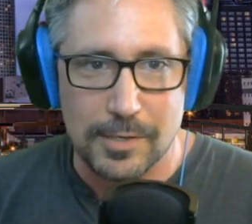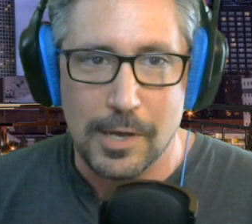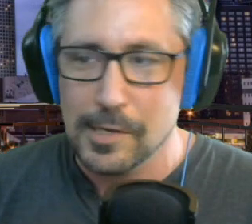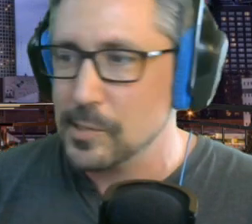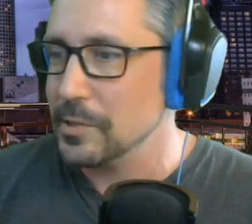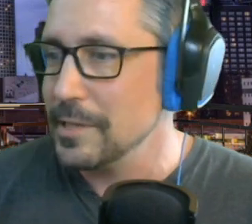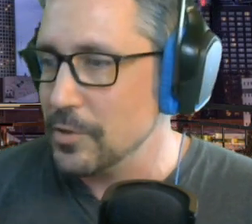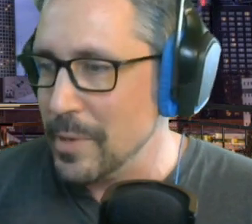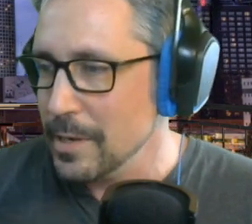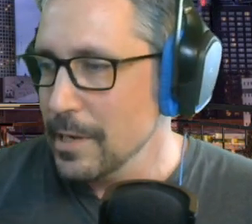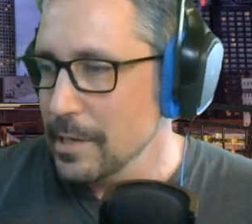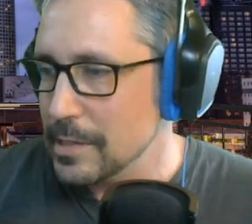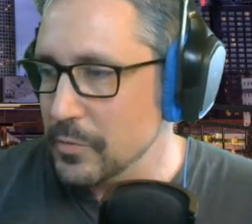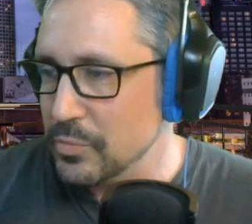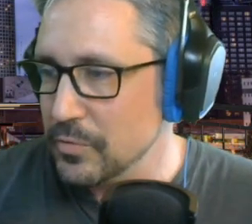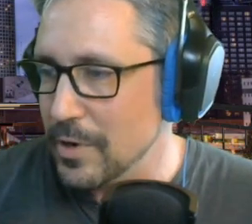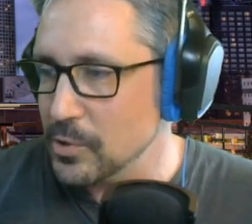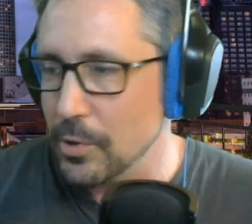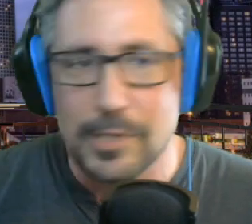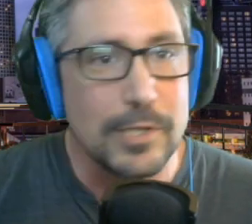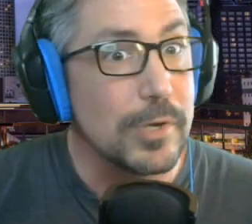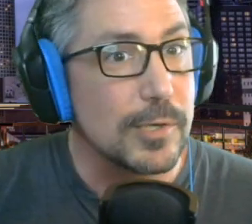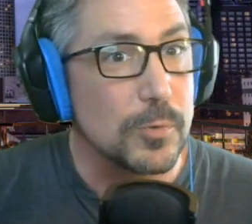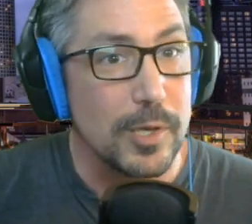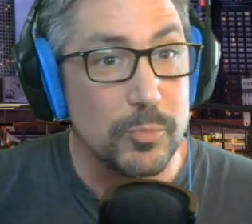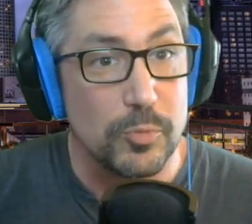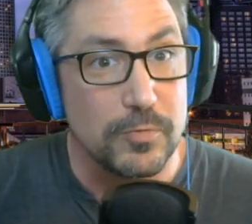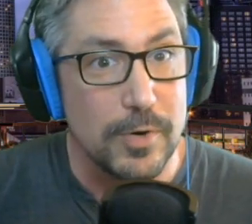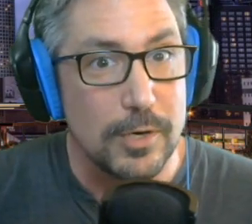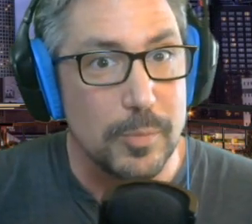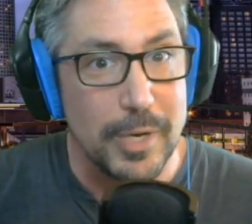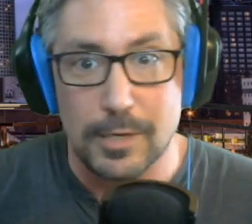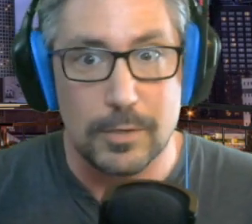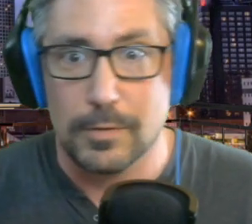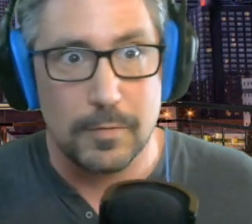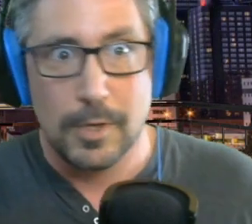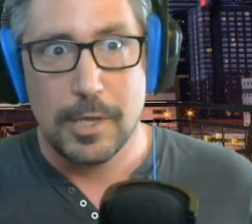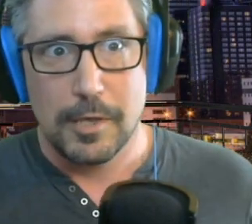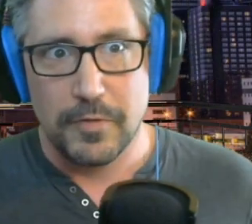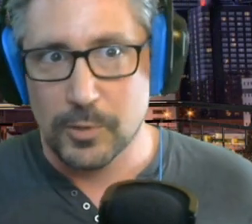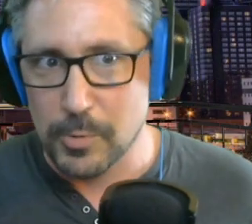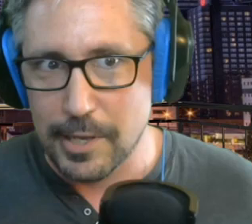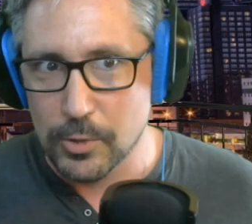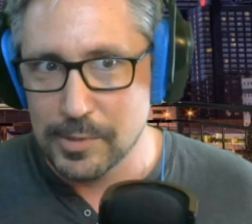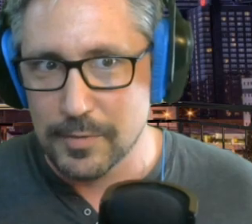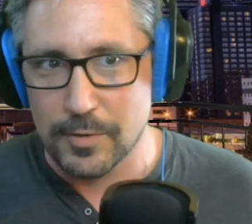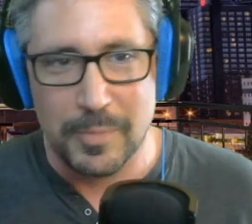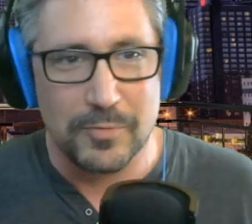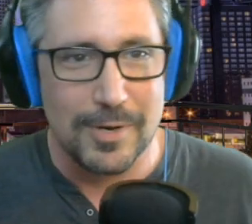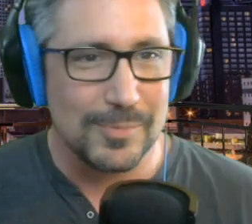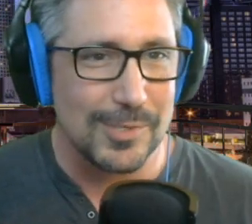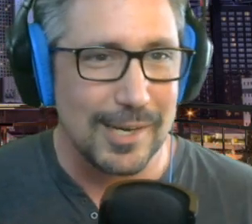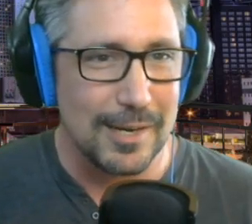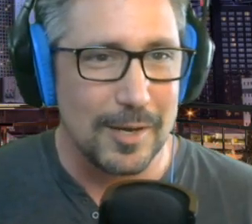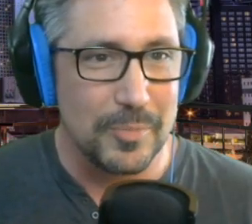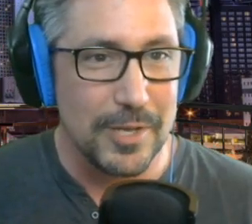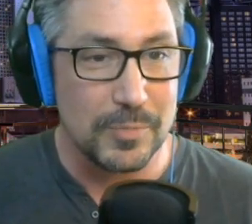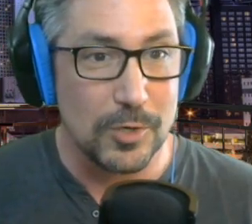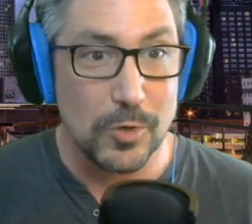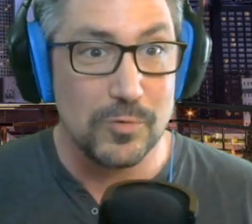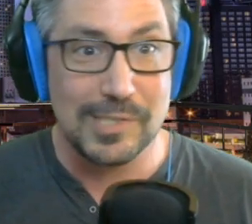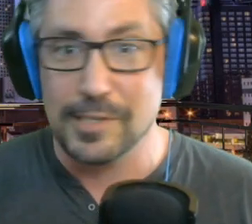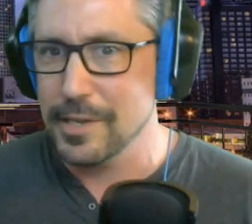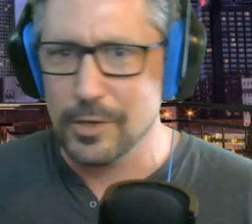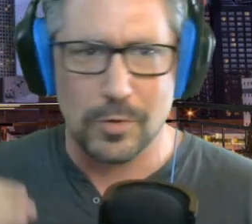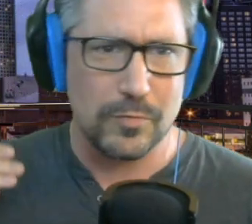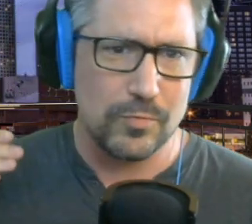langue des signes, Sandrine et Thomas, qui vont pouvoir se relayer toute la soirée pour pouvoir faire une soirée inclusive, ma foi. Ce sera bien comme